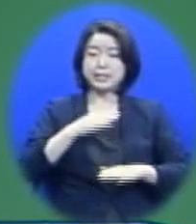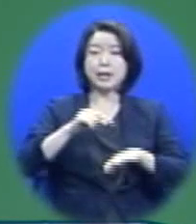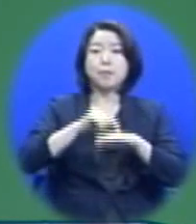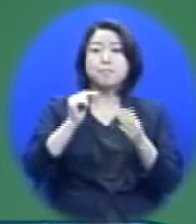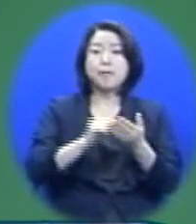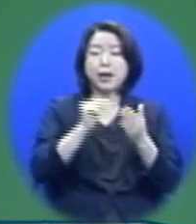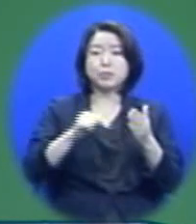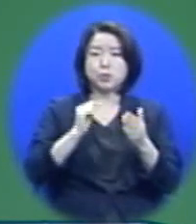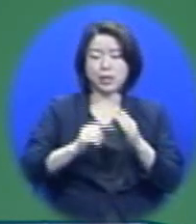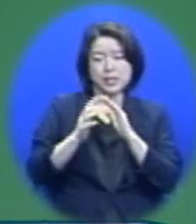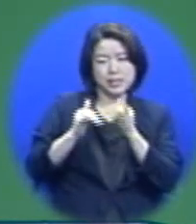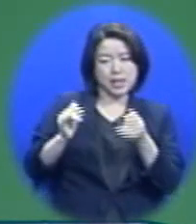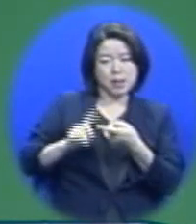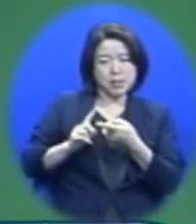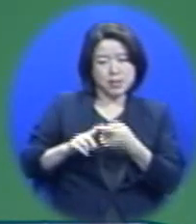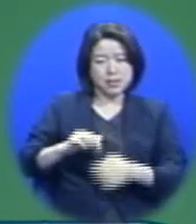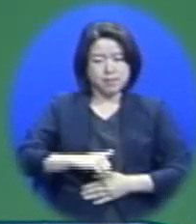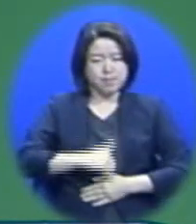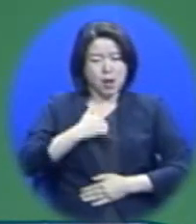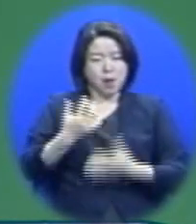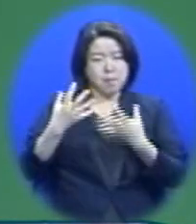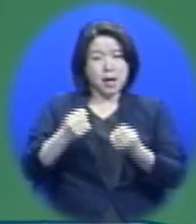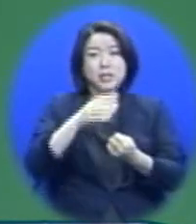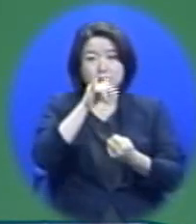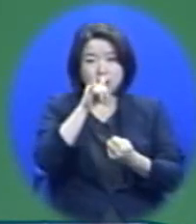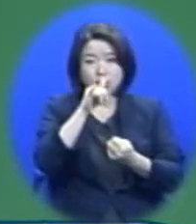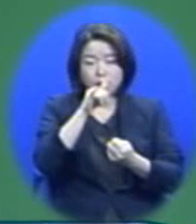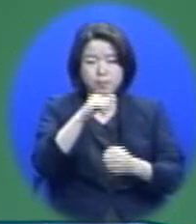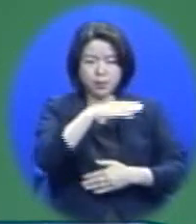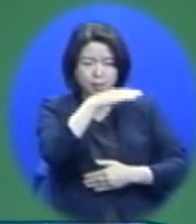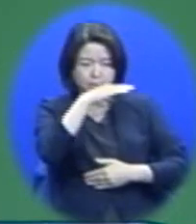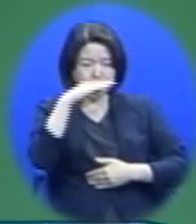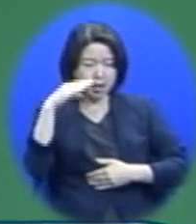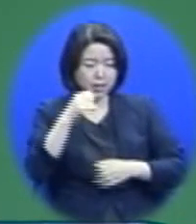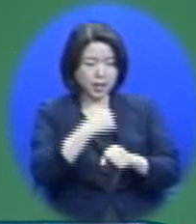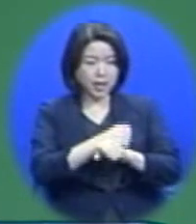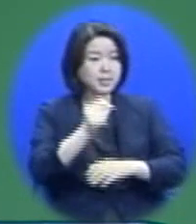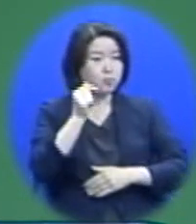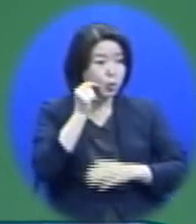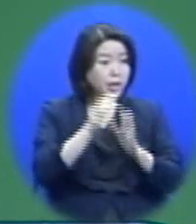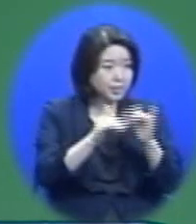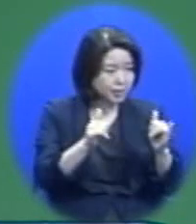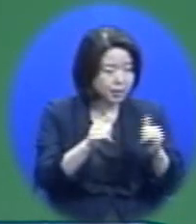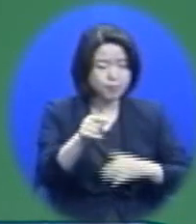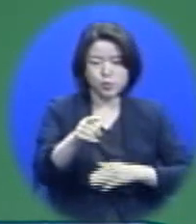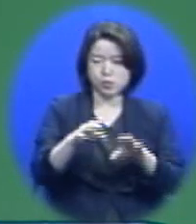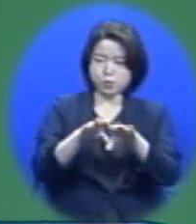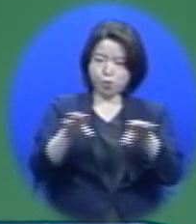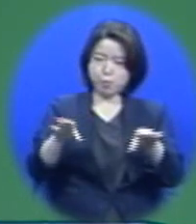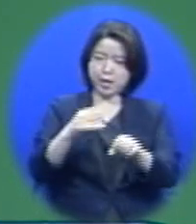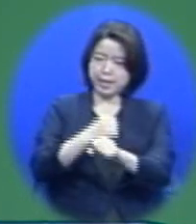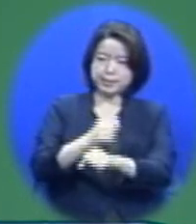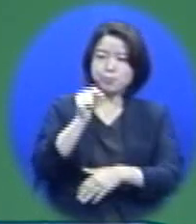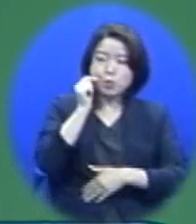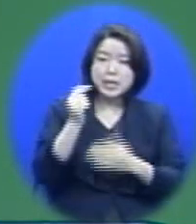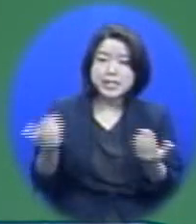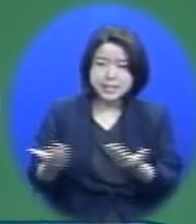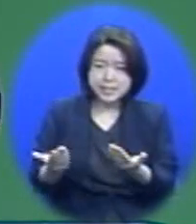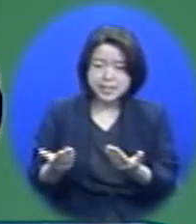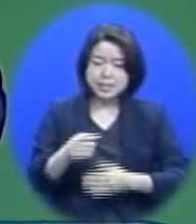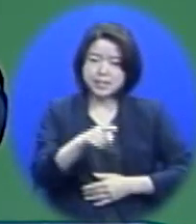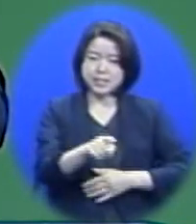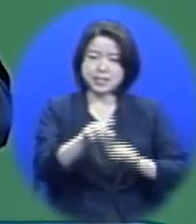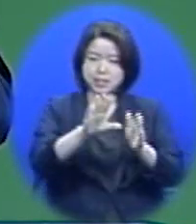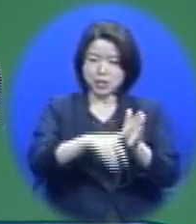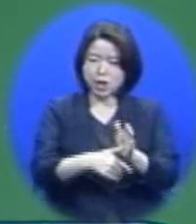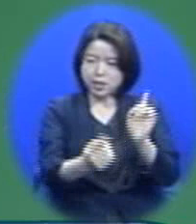대한 분노가 굉장히 많이 일어납니다. 올바르게 하지 못하는 사람, 공평하지 못한 일, 그런 일을 만날 때는